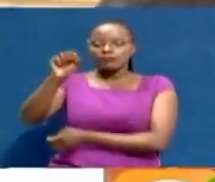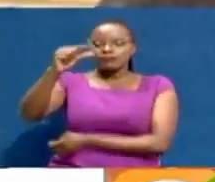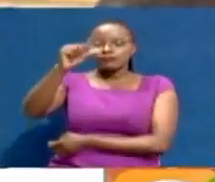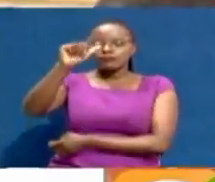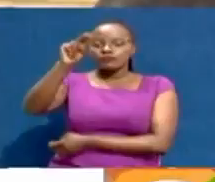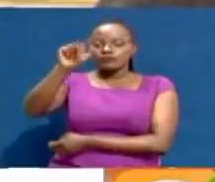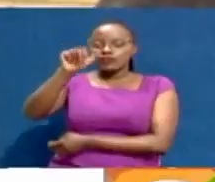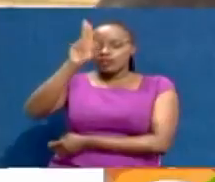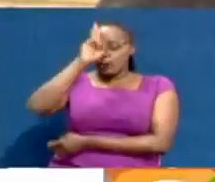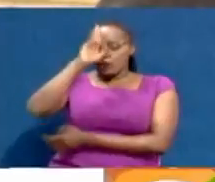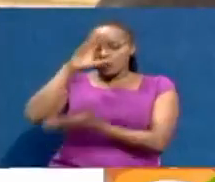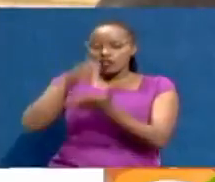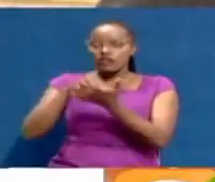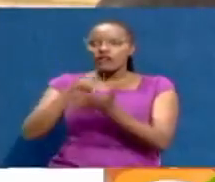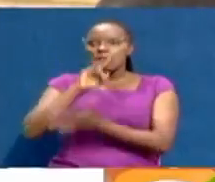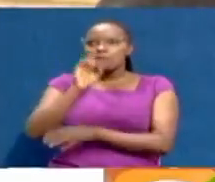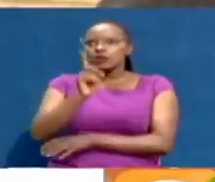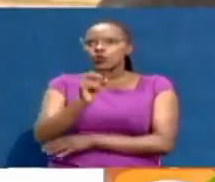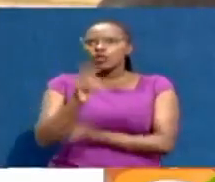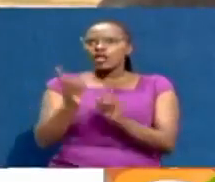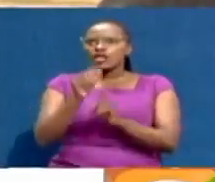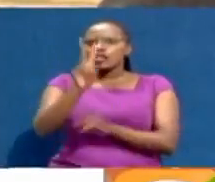police station. Mention is on the